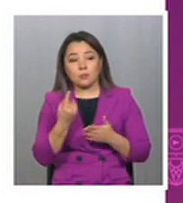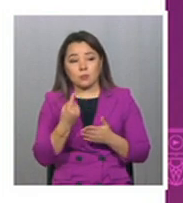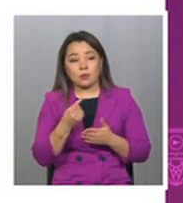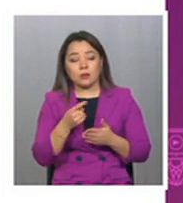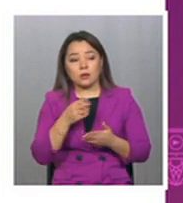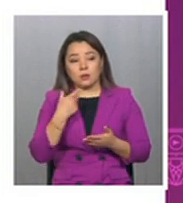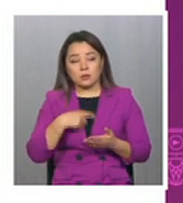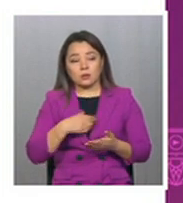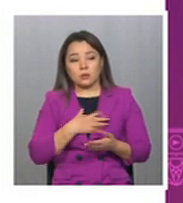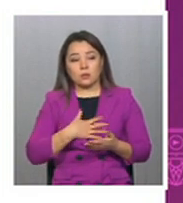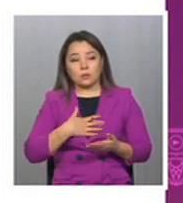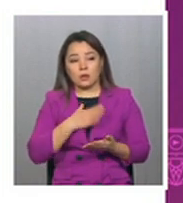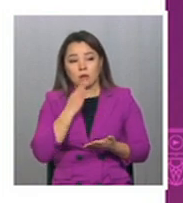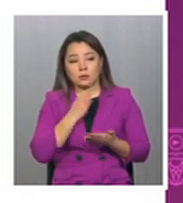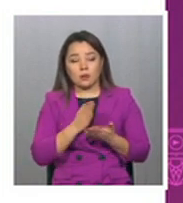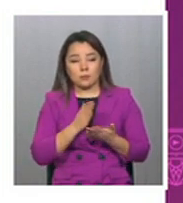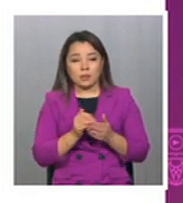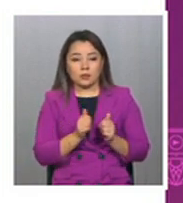жүр.